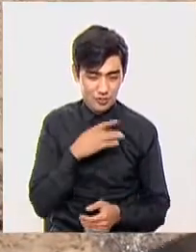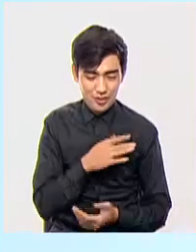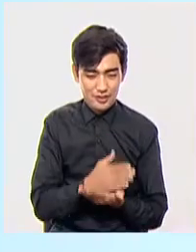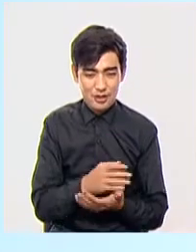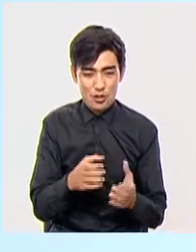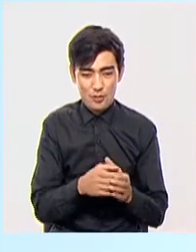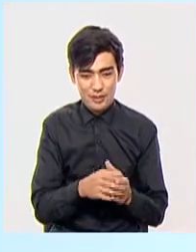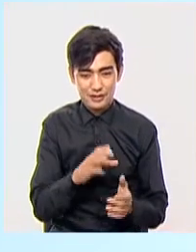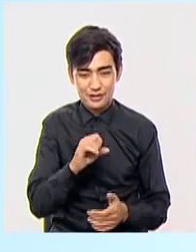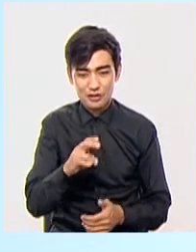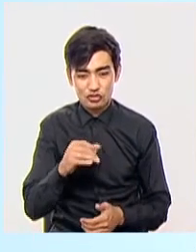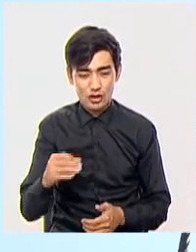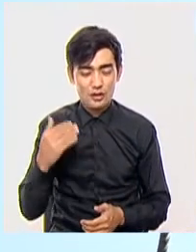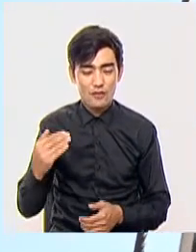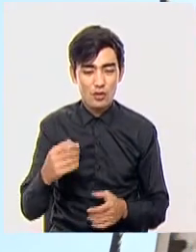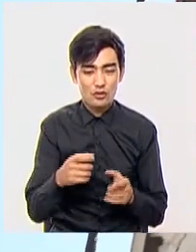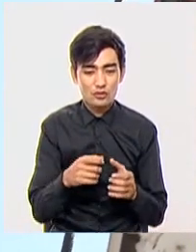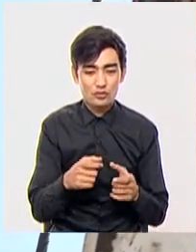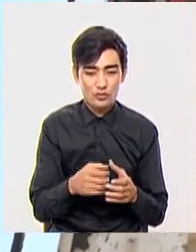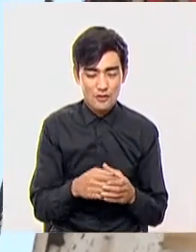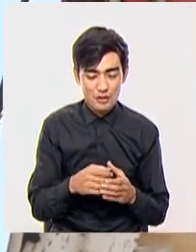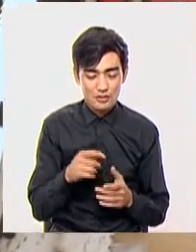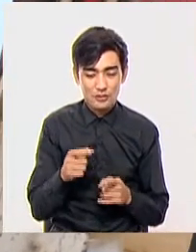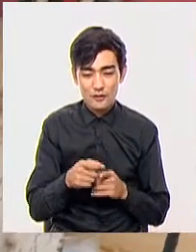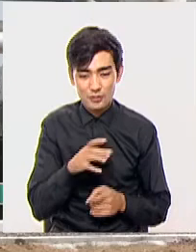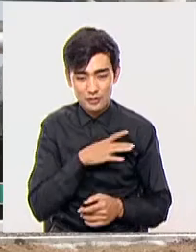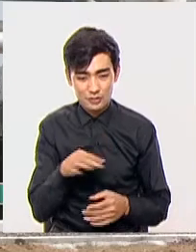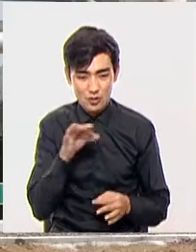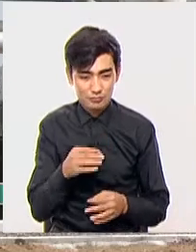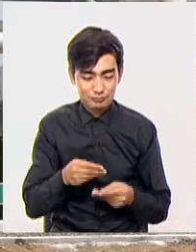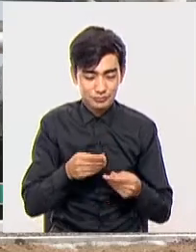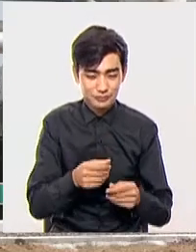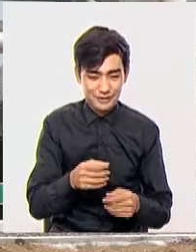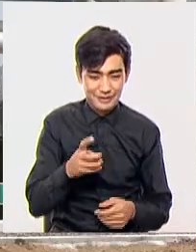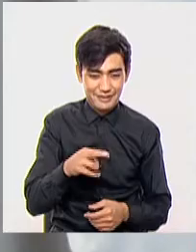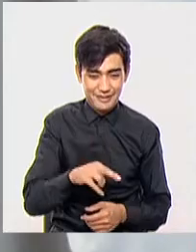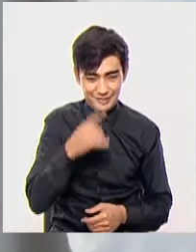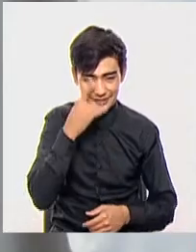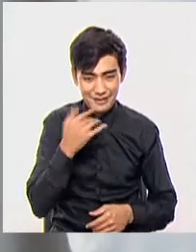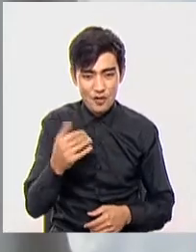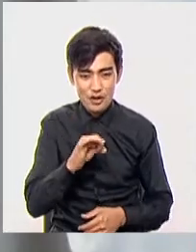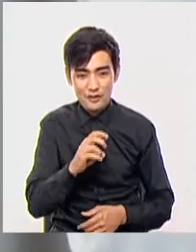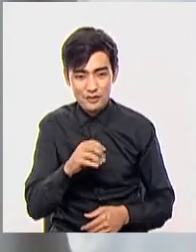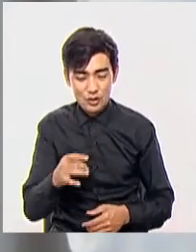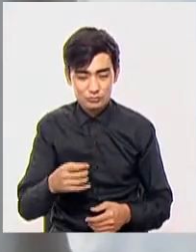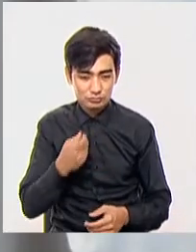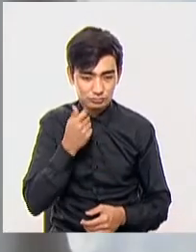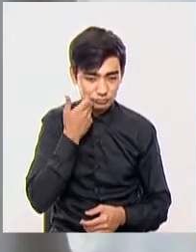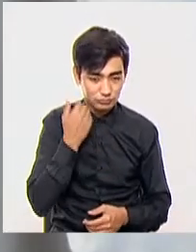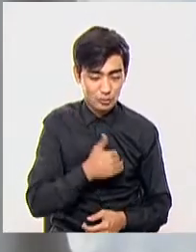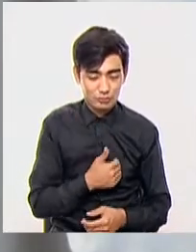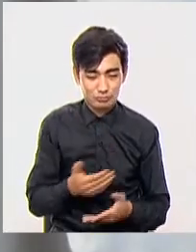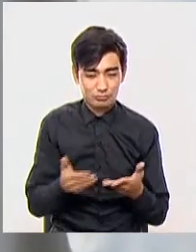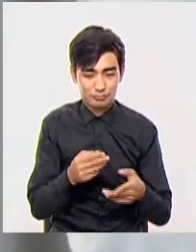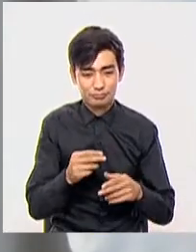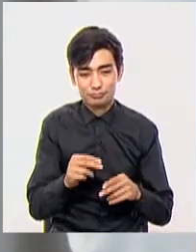компании. По словам Санжара Жаркешева, сфера становится более рентабельной и привлекательной для отечественных инвесторов. Идет реформа именно ценообразования,